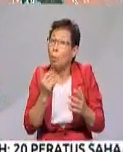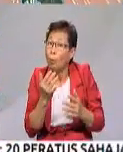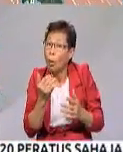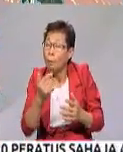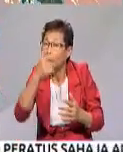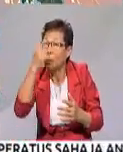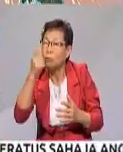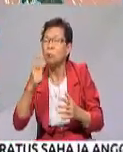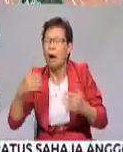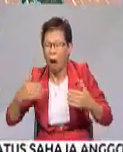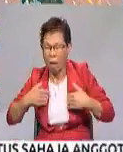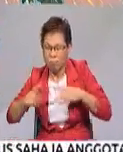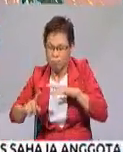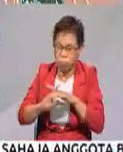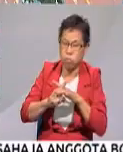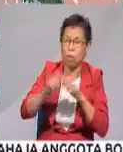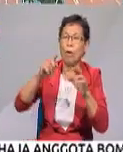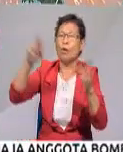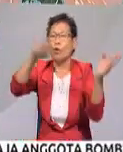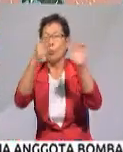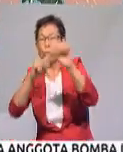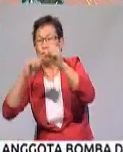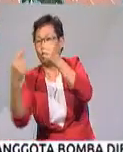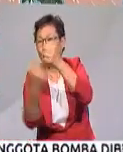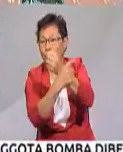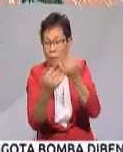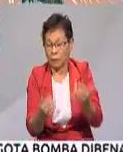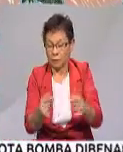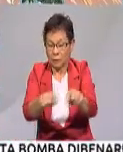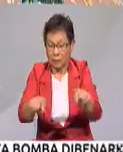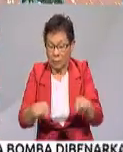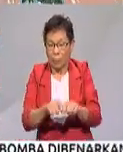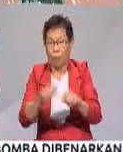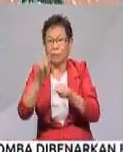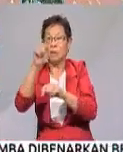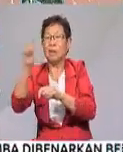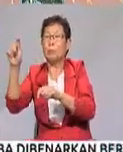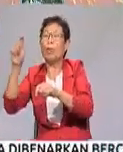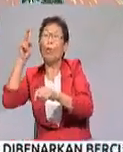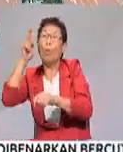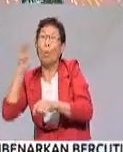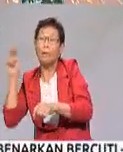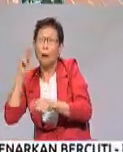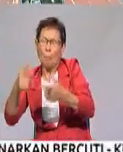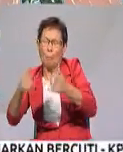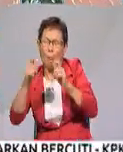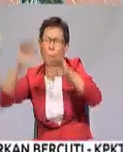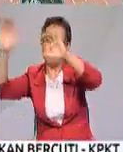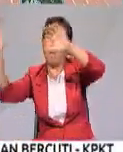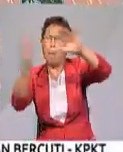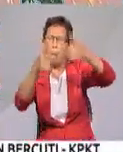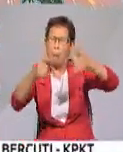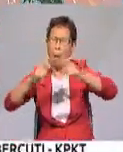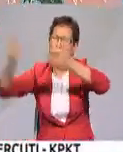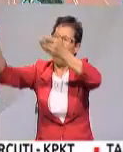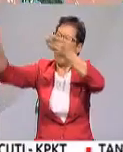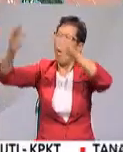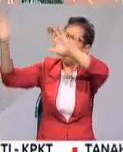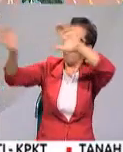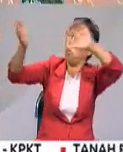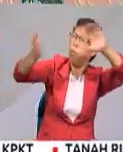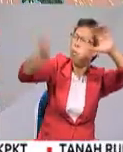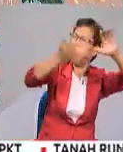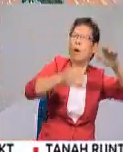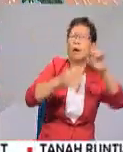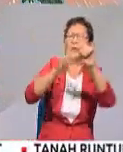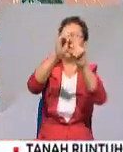disebabkan oleh kewujudan ribut tropika yang kini sedang berada di kawasan timur Vietnam dengan kelajuan angin yang dibawa adalah sekitar